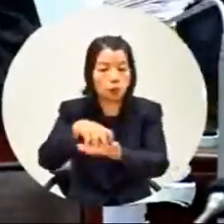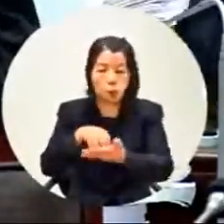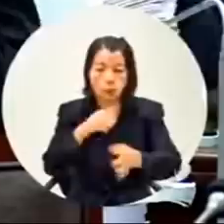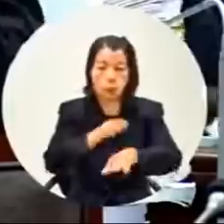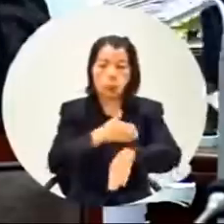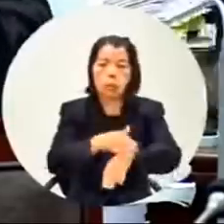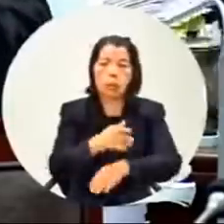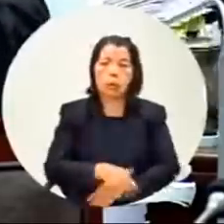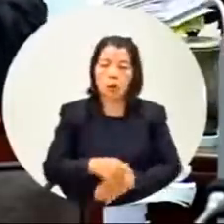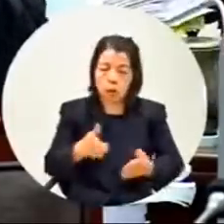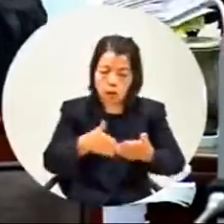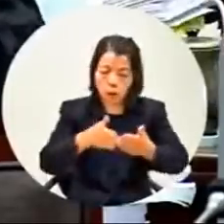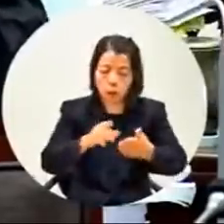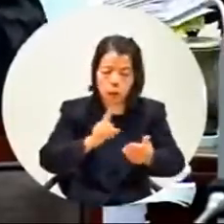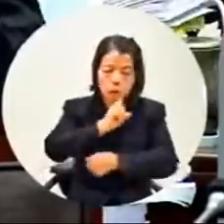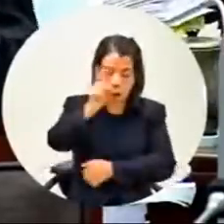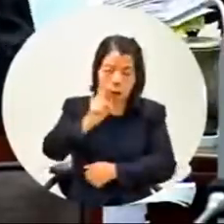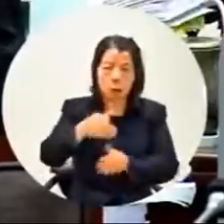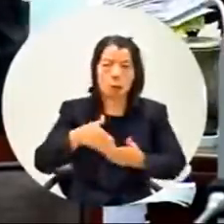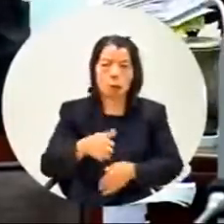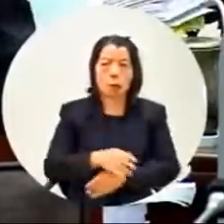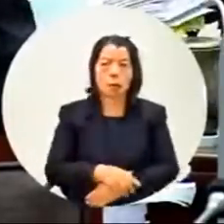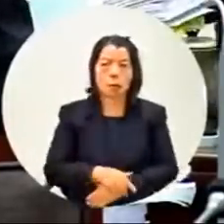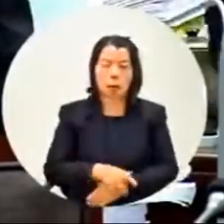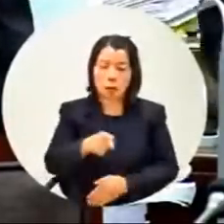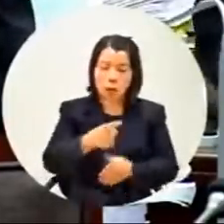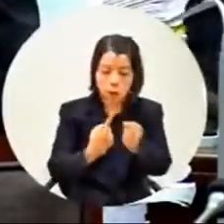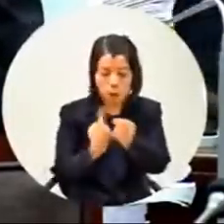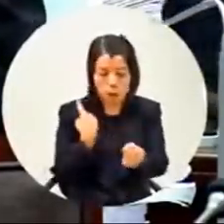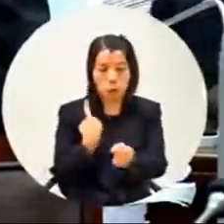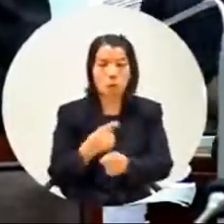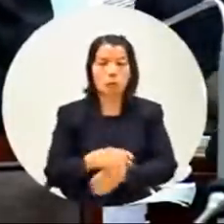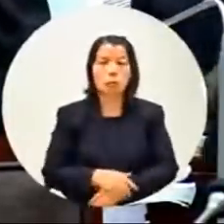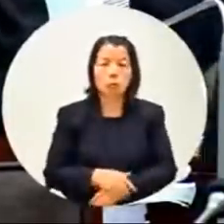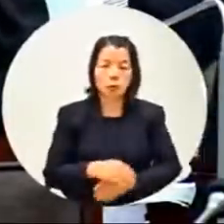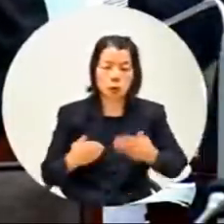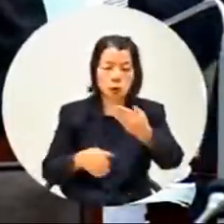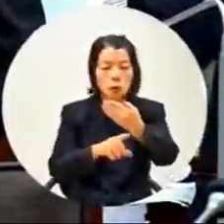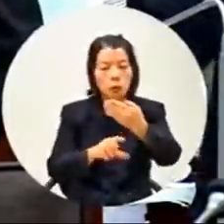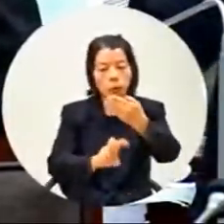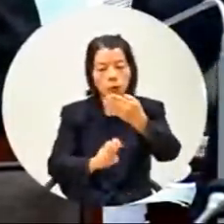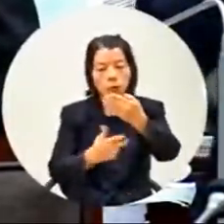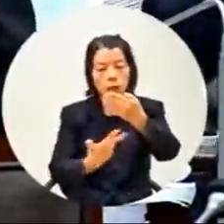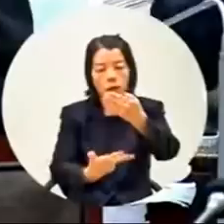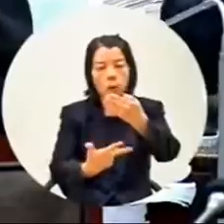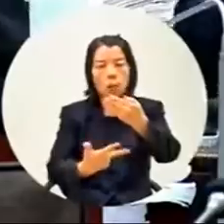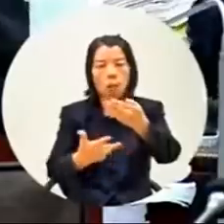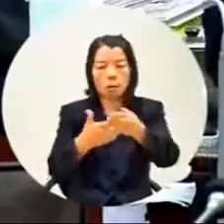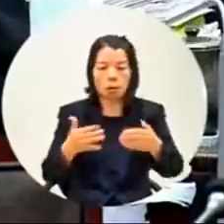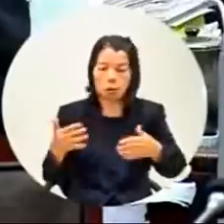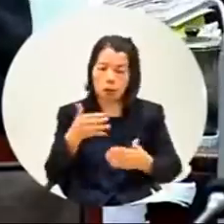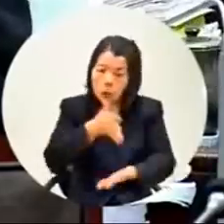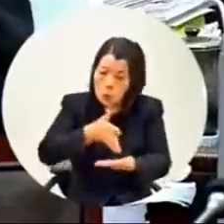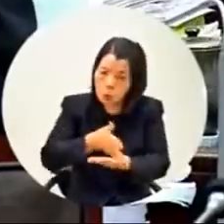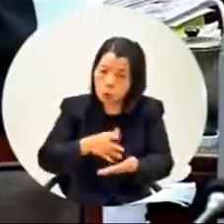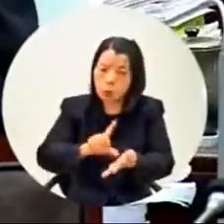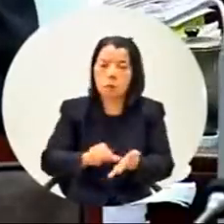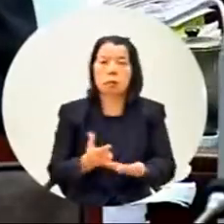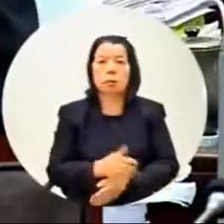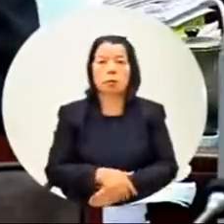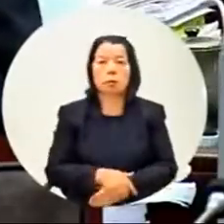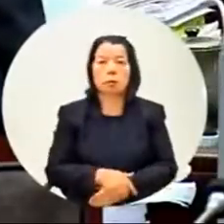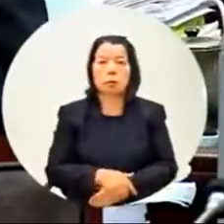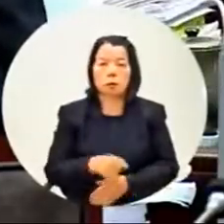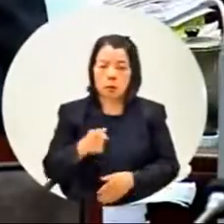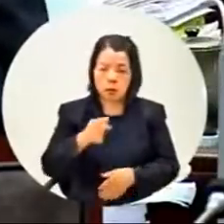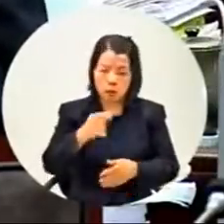你要去告发啊，市长。 其实您在去年的9月27号在质询的时候，就已经